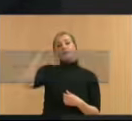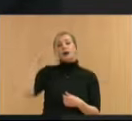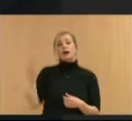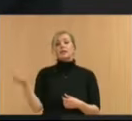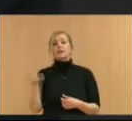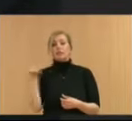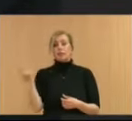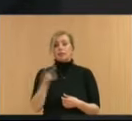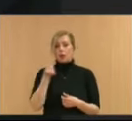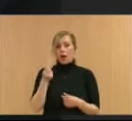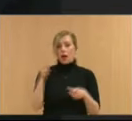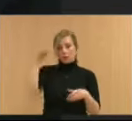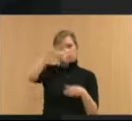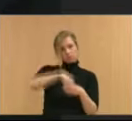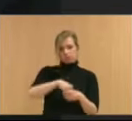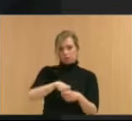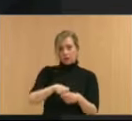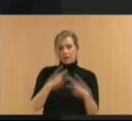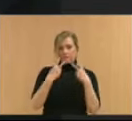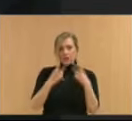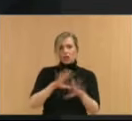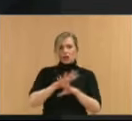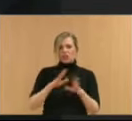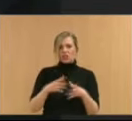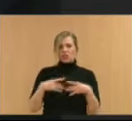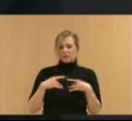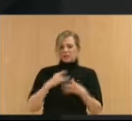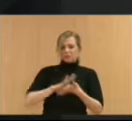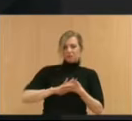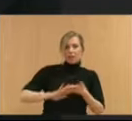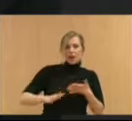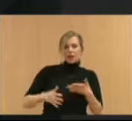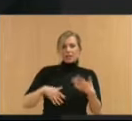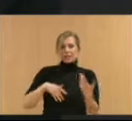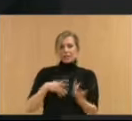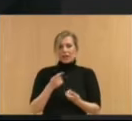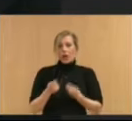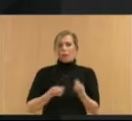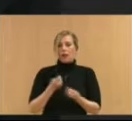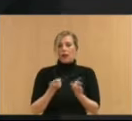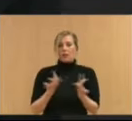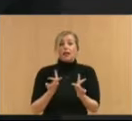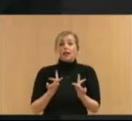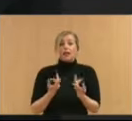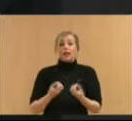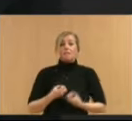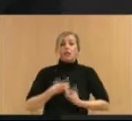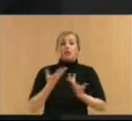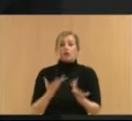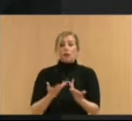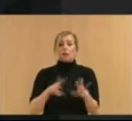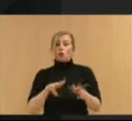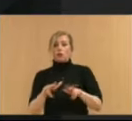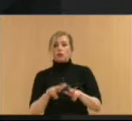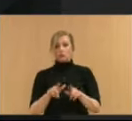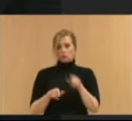има съмнение. Виждате всички мръсни операции срещу България, къде се подготвят и откъде се вдъхновяват, къде се организират. Нали не се